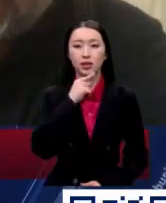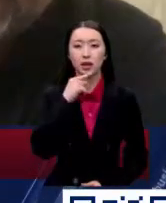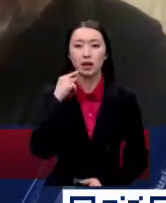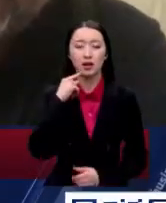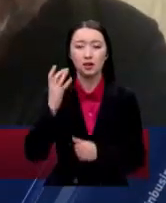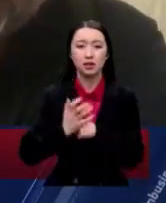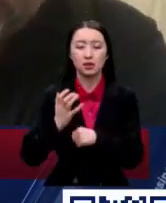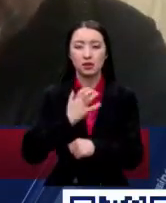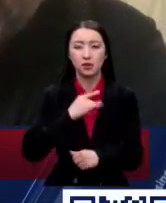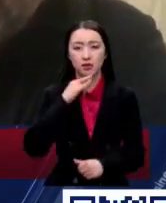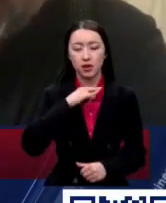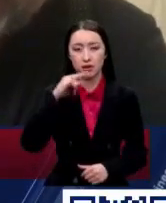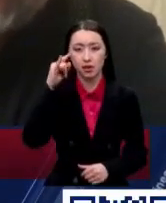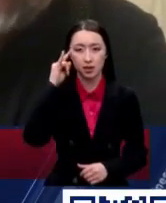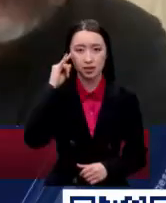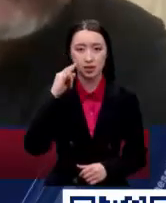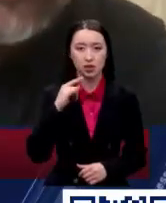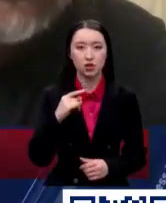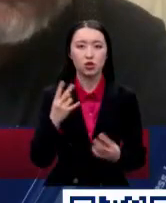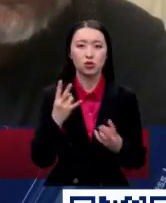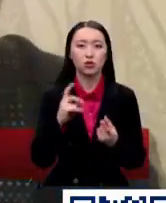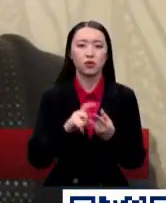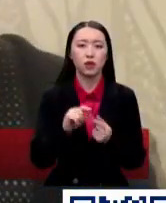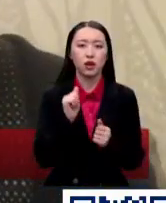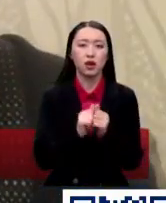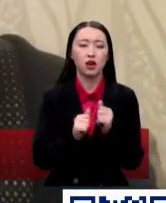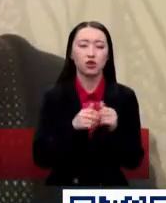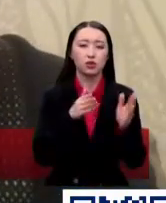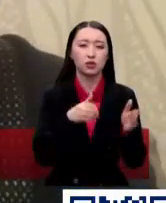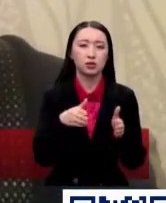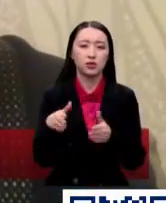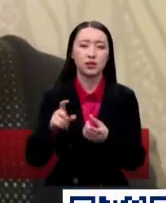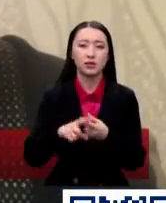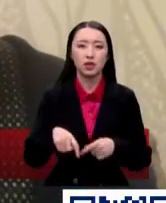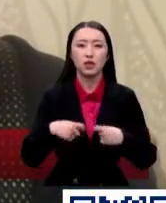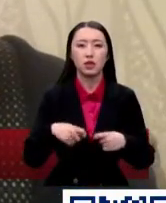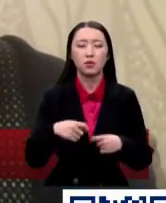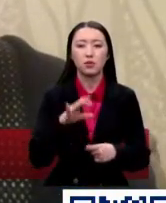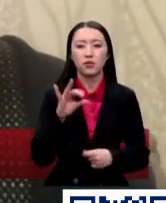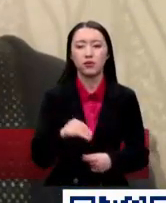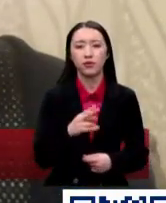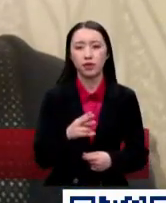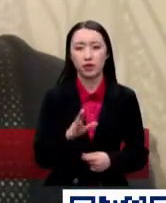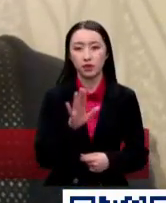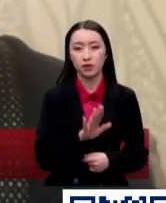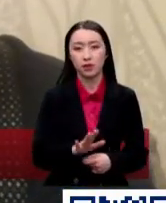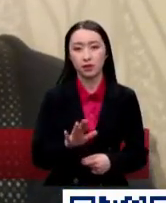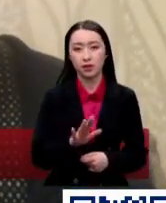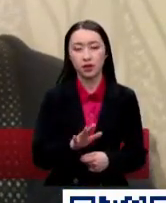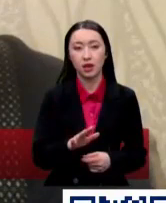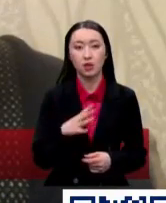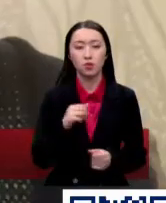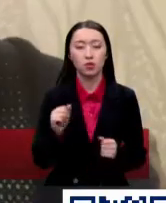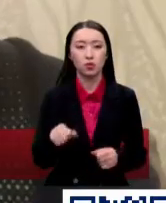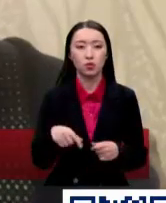Казахстан. Там надо смотреть по каждой конкретно отдельной товарной позиции. По каким-то позициям